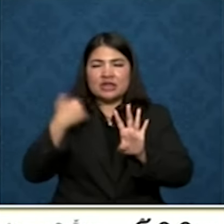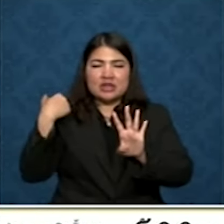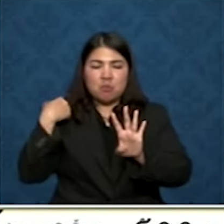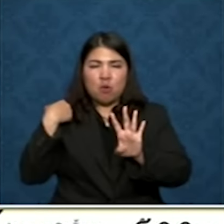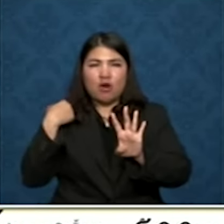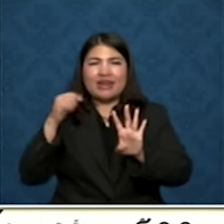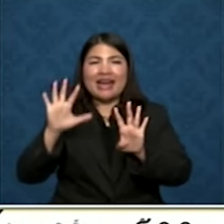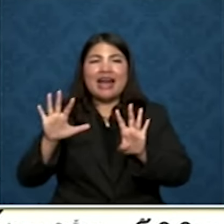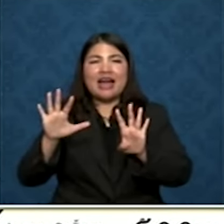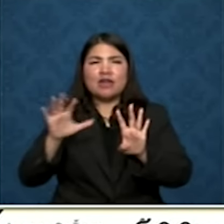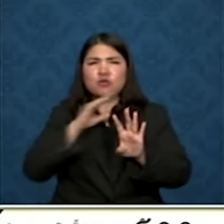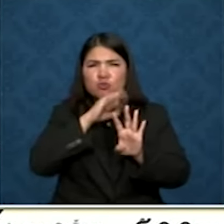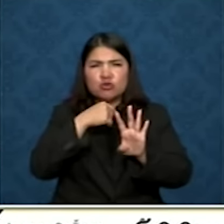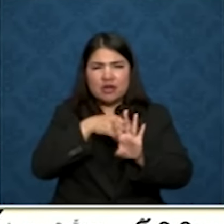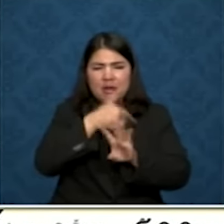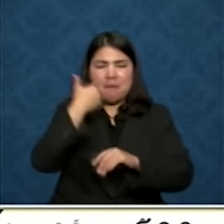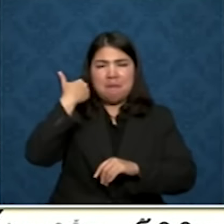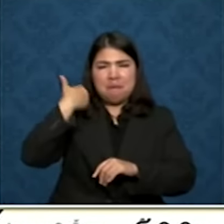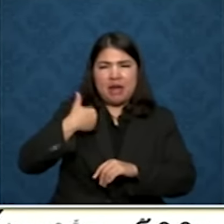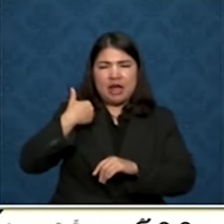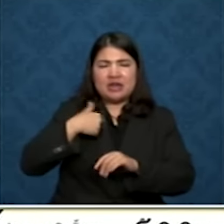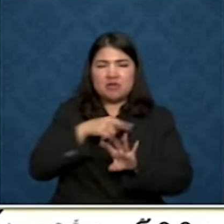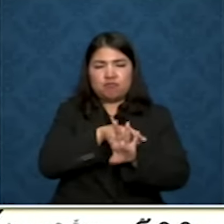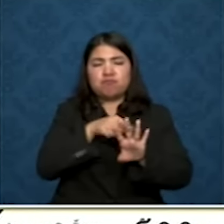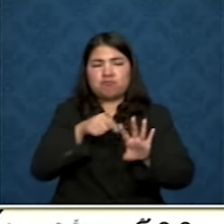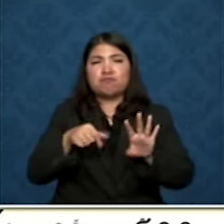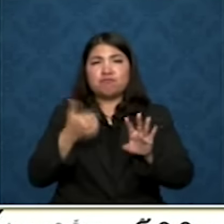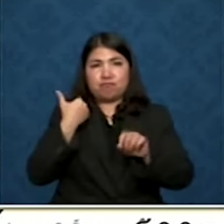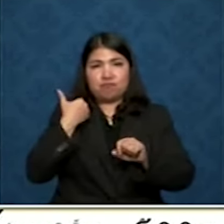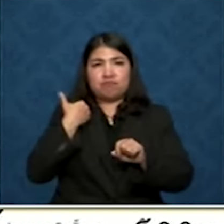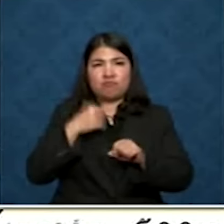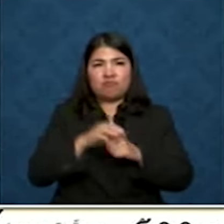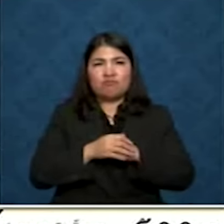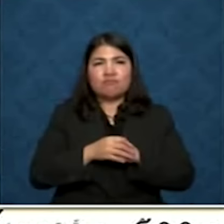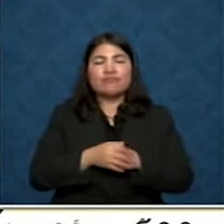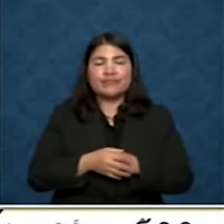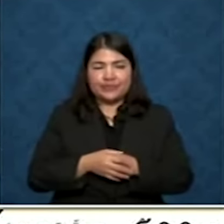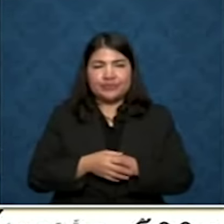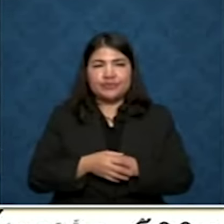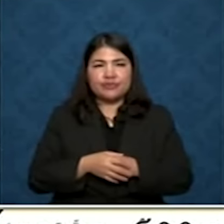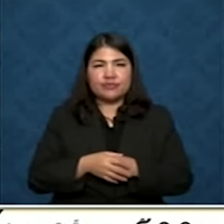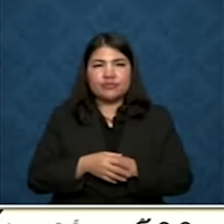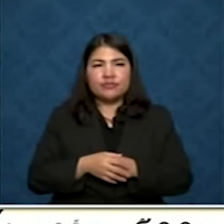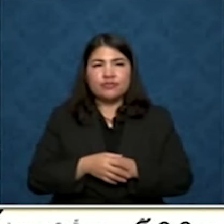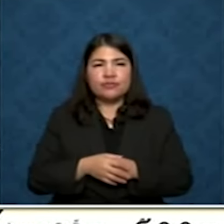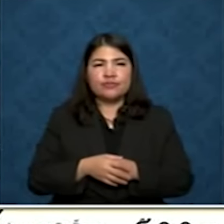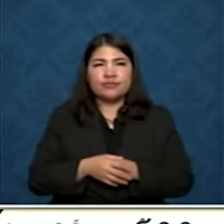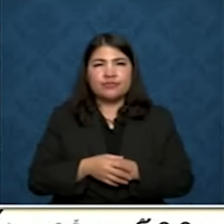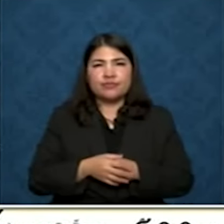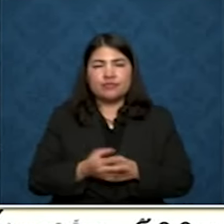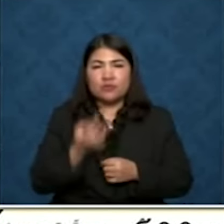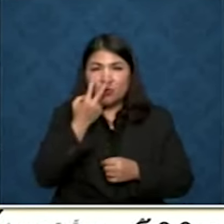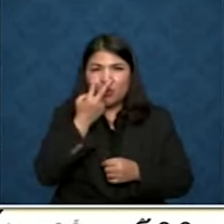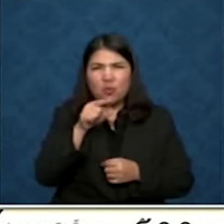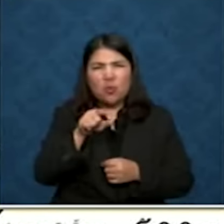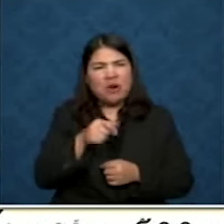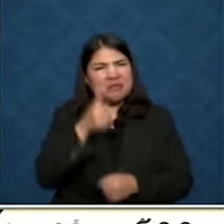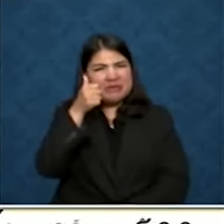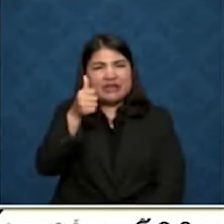เพราะฉะนั้นถ้าผ่าสปายเนี่ยก็ผ่า 1ใน 7คนนี้แหละนะครับถ้าผ่าสปอร์ตก็ 1ใน 5คนนี้แหละนะครับแล้วเราก็จะเห็นว่าผลลัพธ์ค่อน